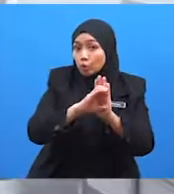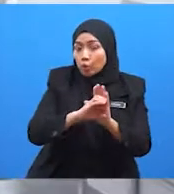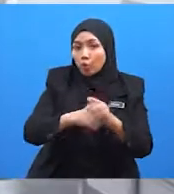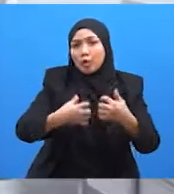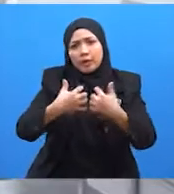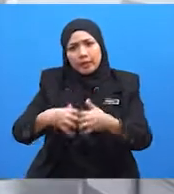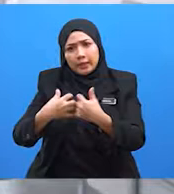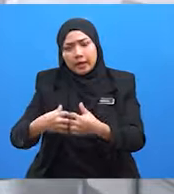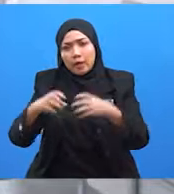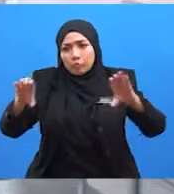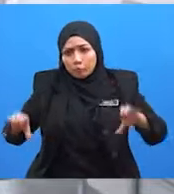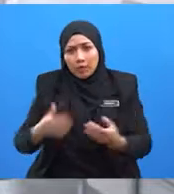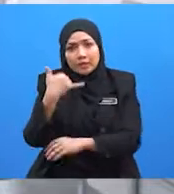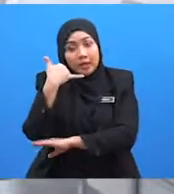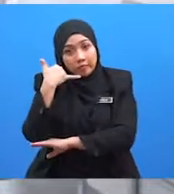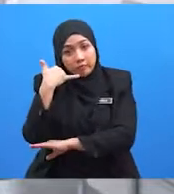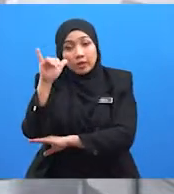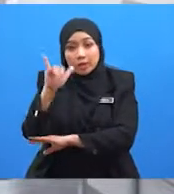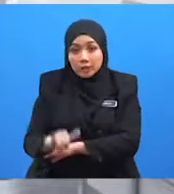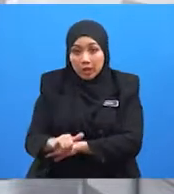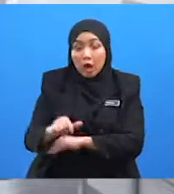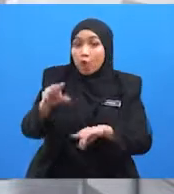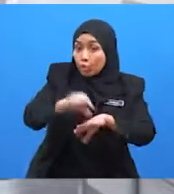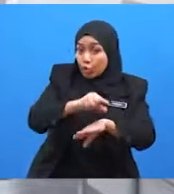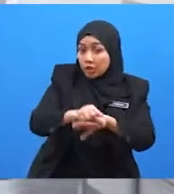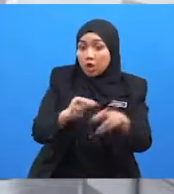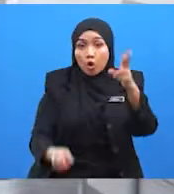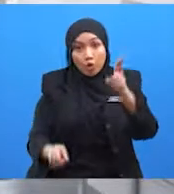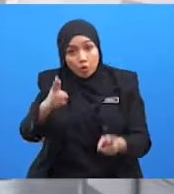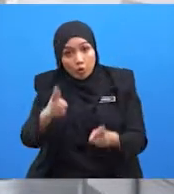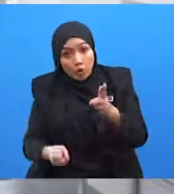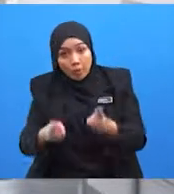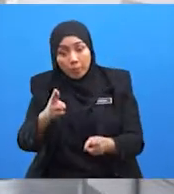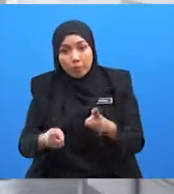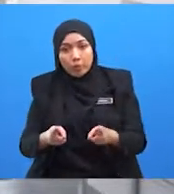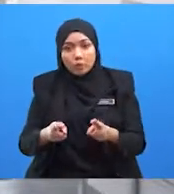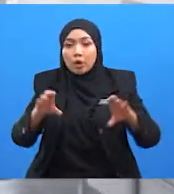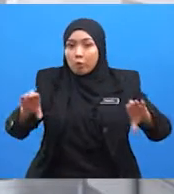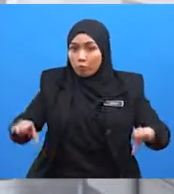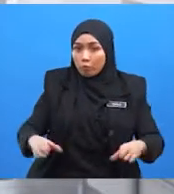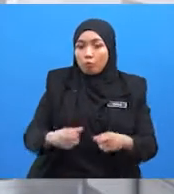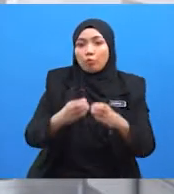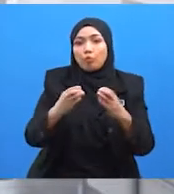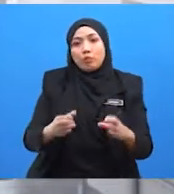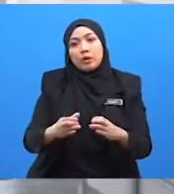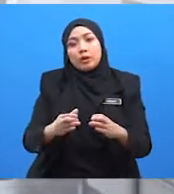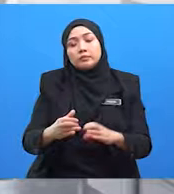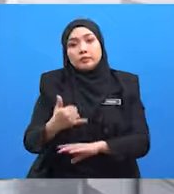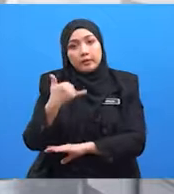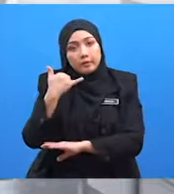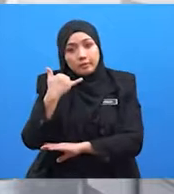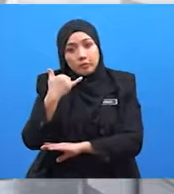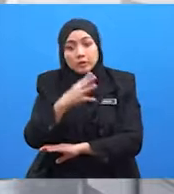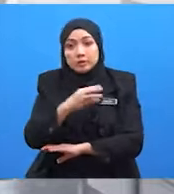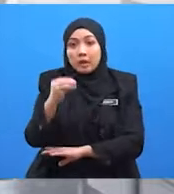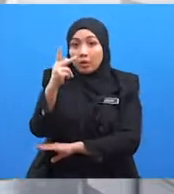pembuatan telefon yang menggunakan robot untuk pembuatan peranti mudah alih kerana kosnya